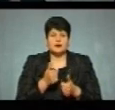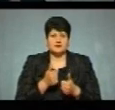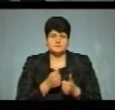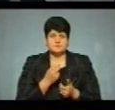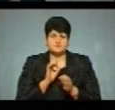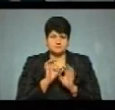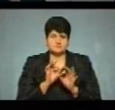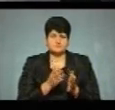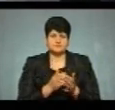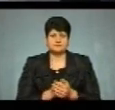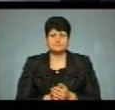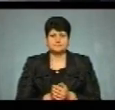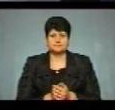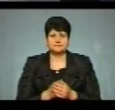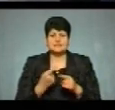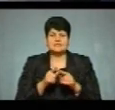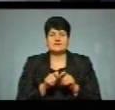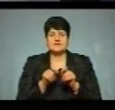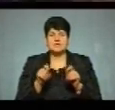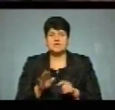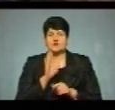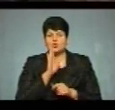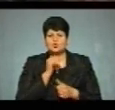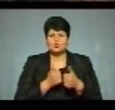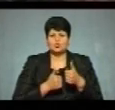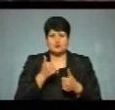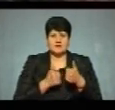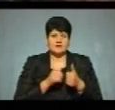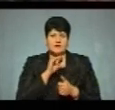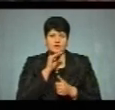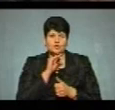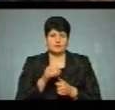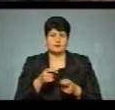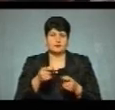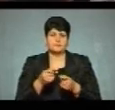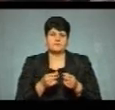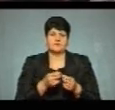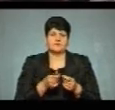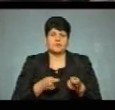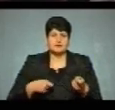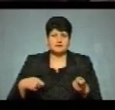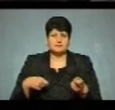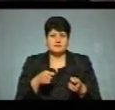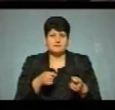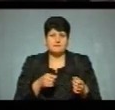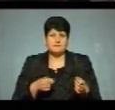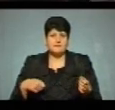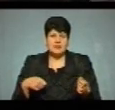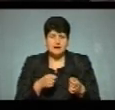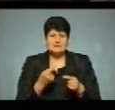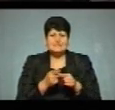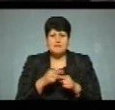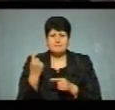Сметанко розповість. Це відкриття жіночого турніру в Академії снукеру Кропивницького. Це вперше в Україні